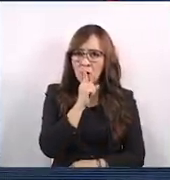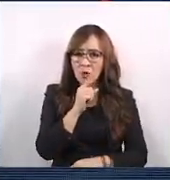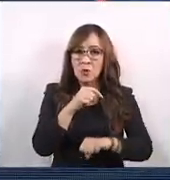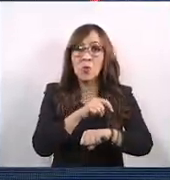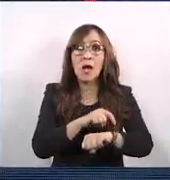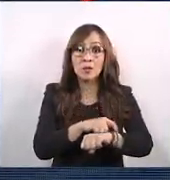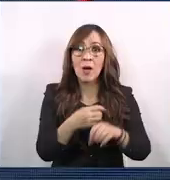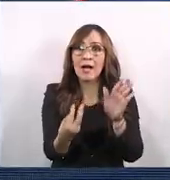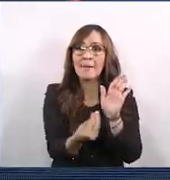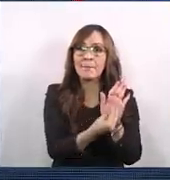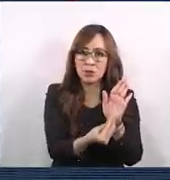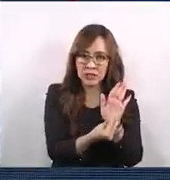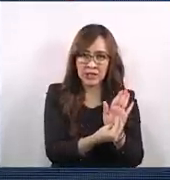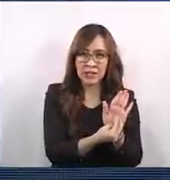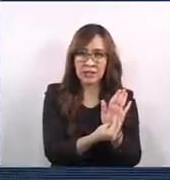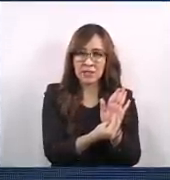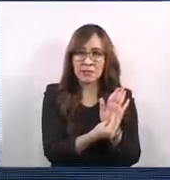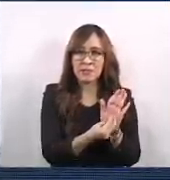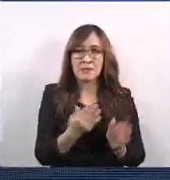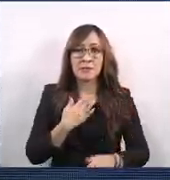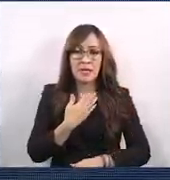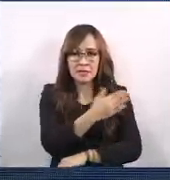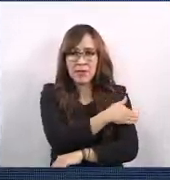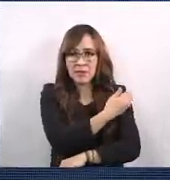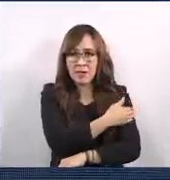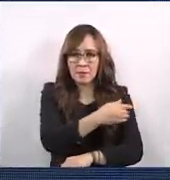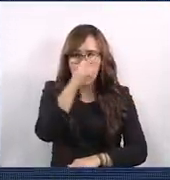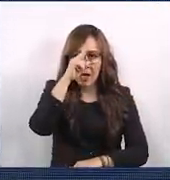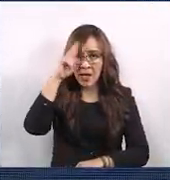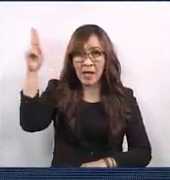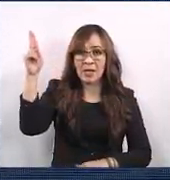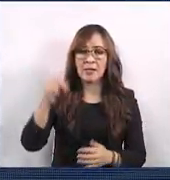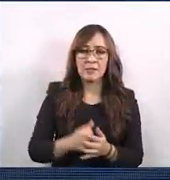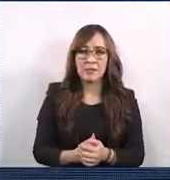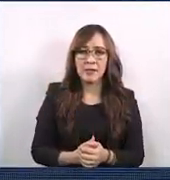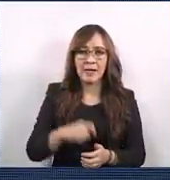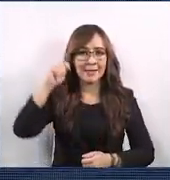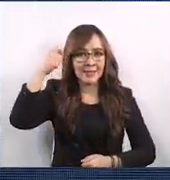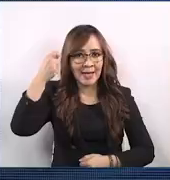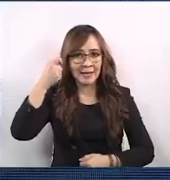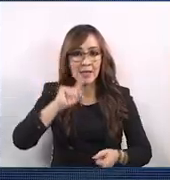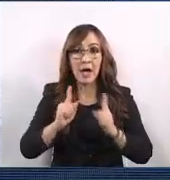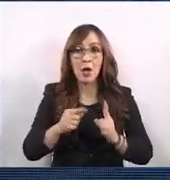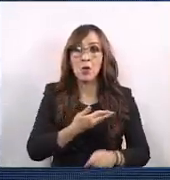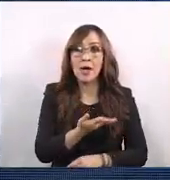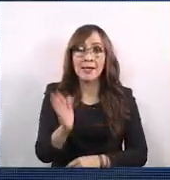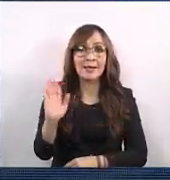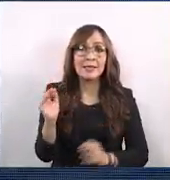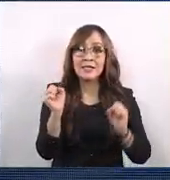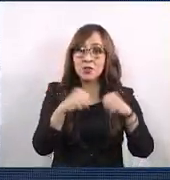Hai waktu akan membuktikannya Hai sebagai hamba Allah Hanya mengingatkan kalau sudah tidak setuju